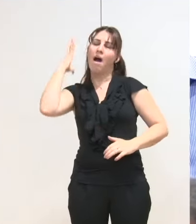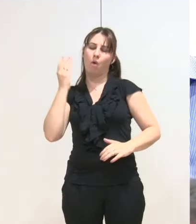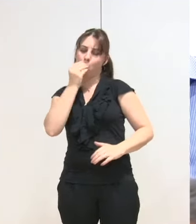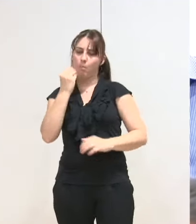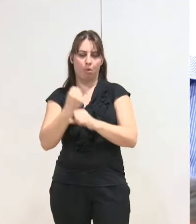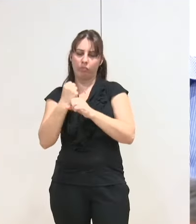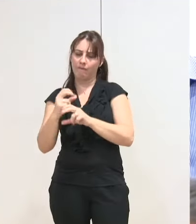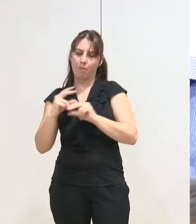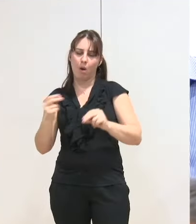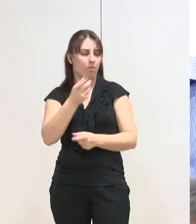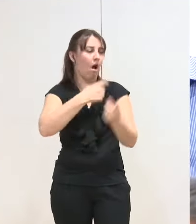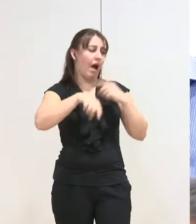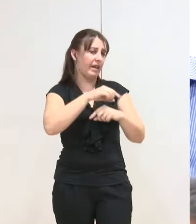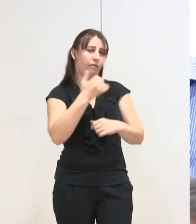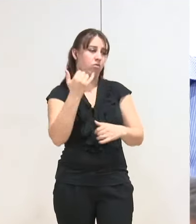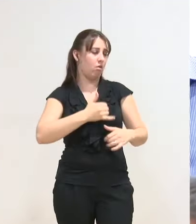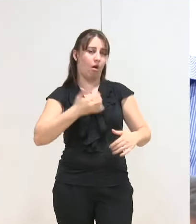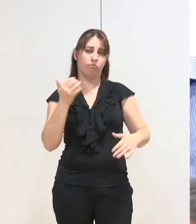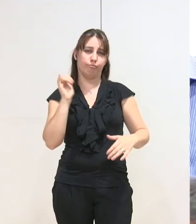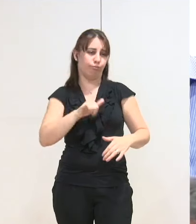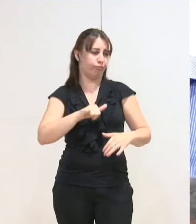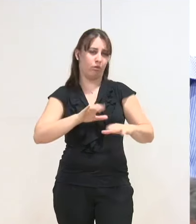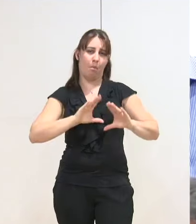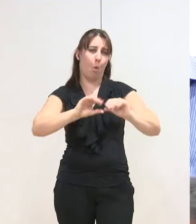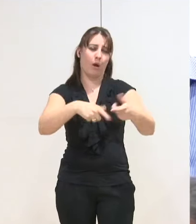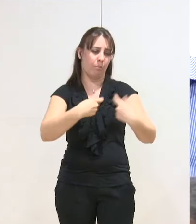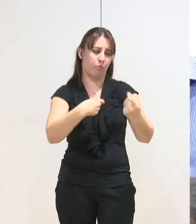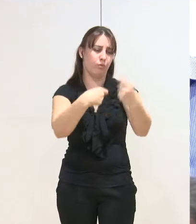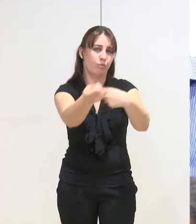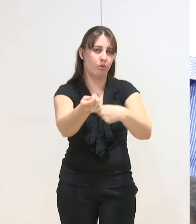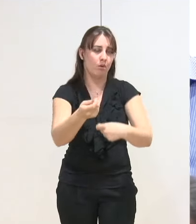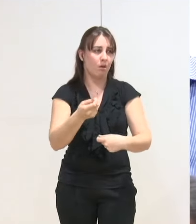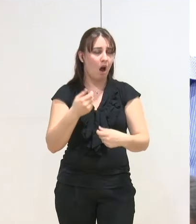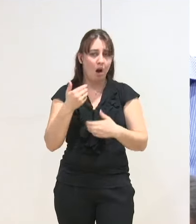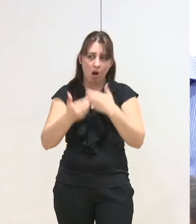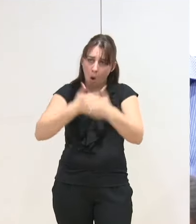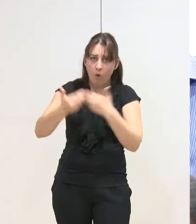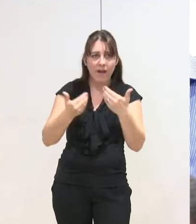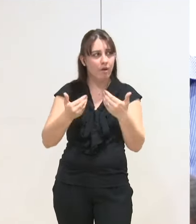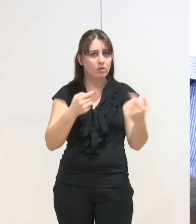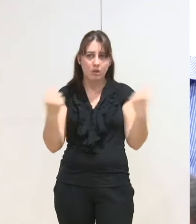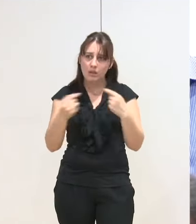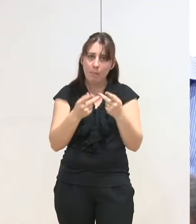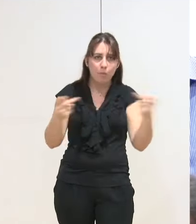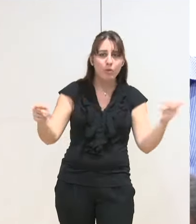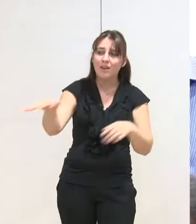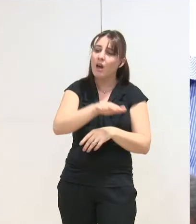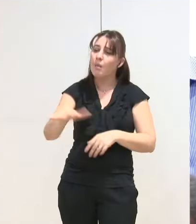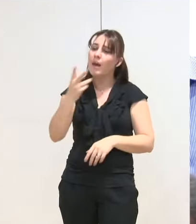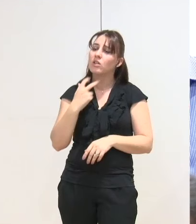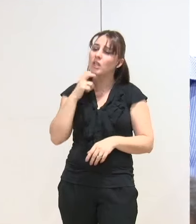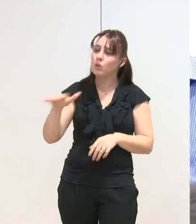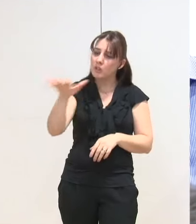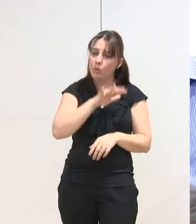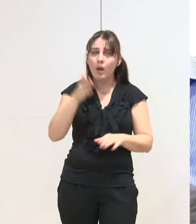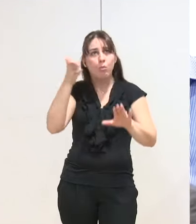avez beaucoup gâché une fois qu'on aura dit ça est-ce que l'on aura fait avancer le débat public et est-ce que nos concitoyens seront éclairés